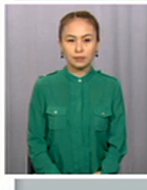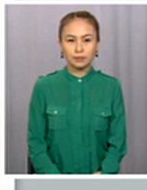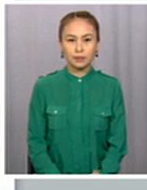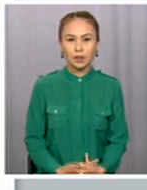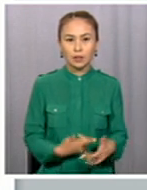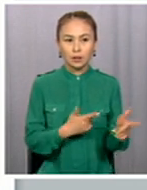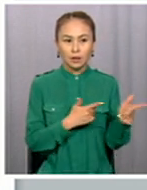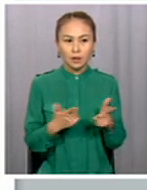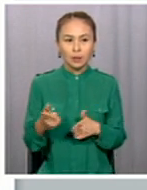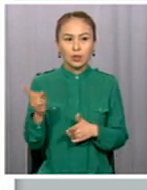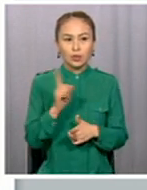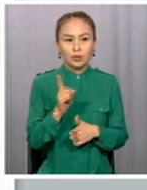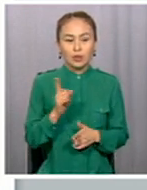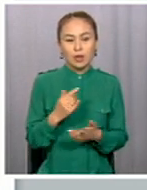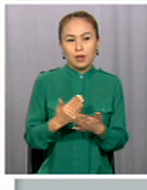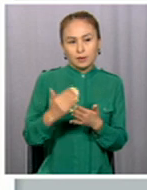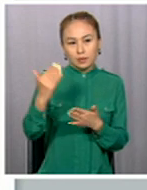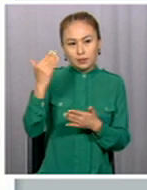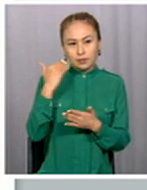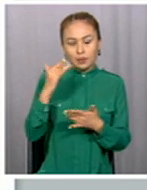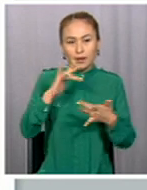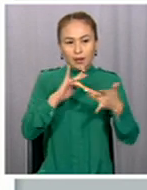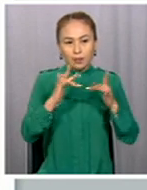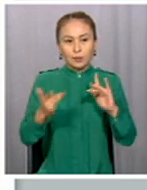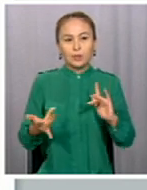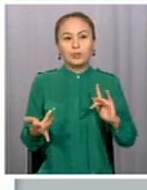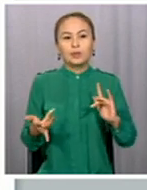дайындау үшін алдын ала ғаламтордан